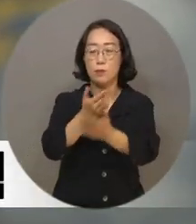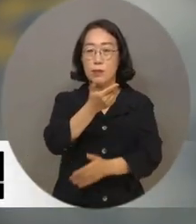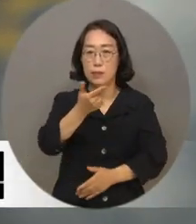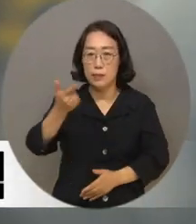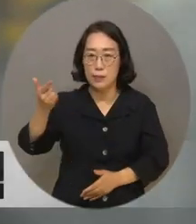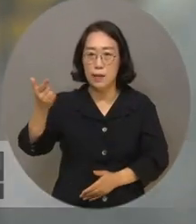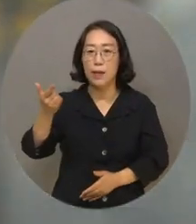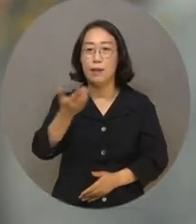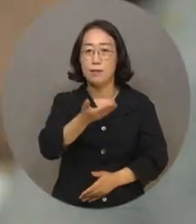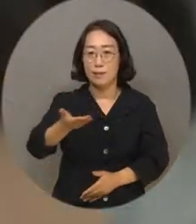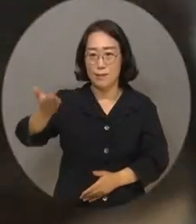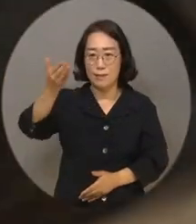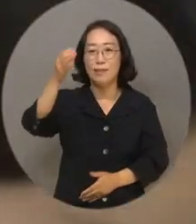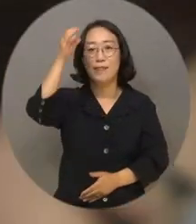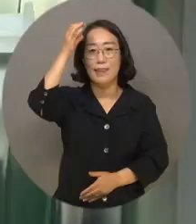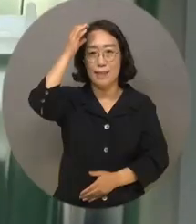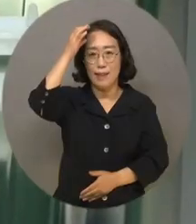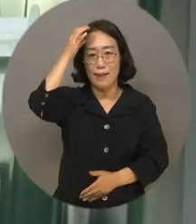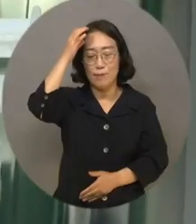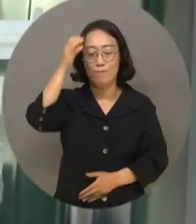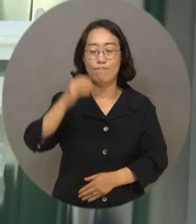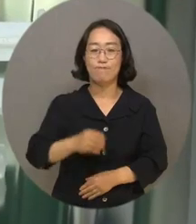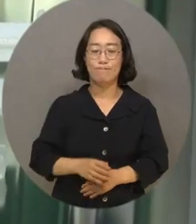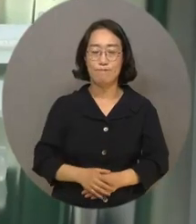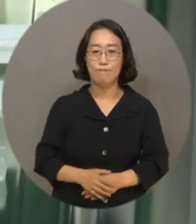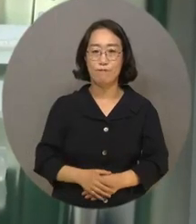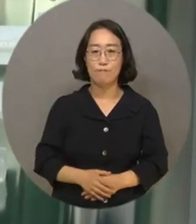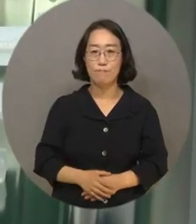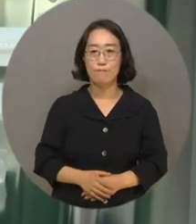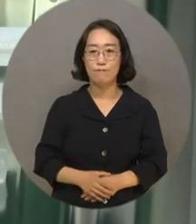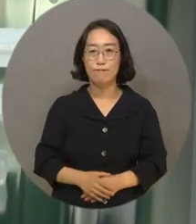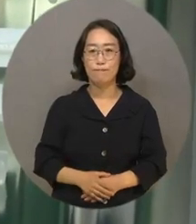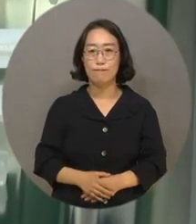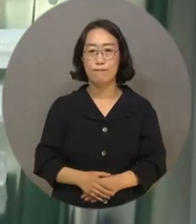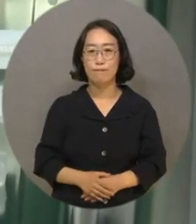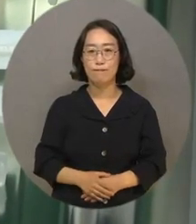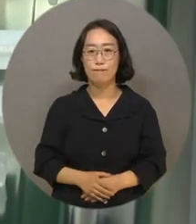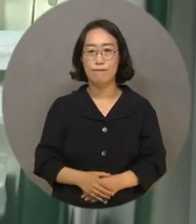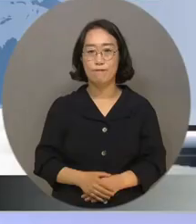것으로 기대됩니다. 복지TV 뉴스 황영재입니다.